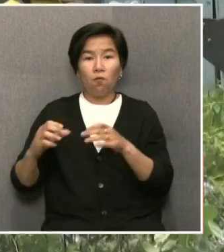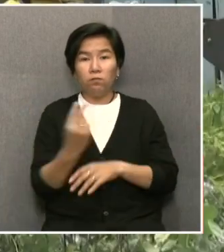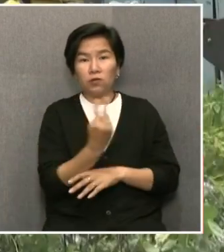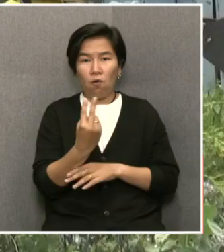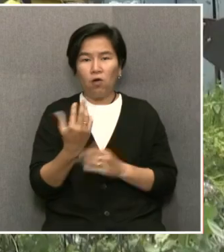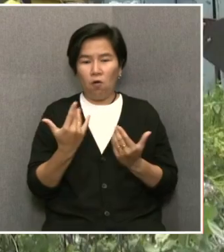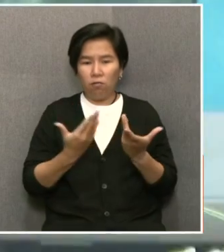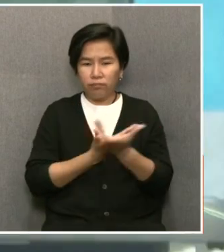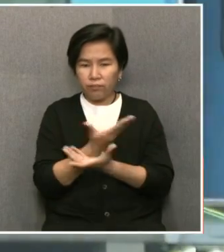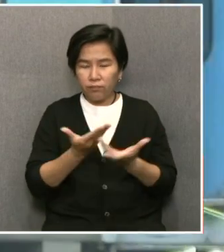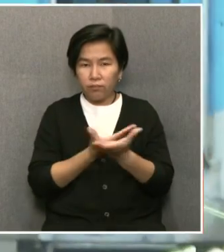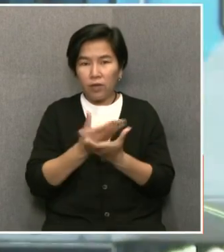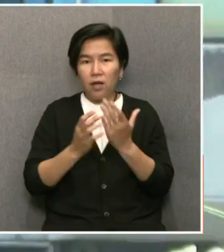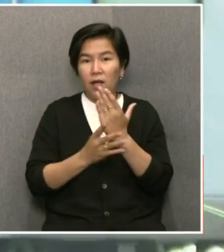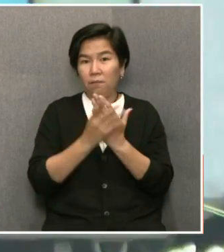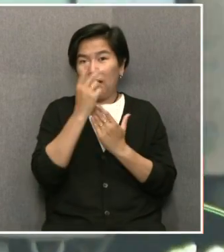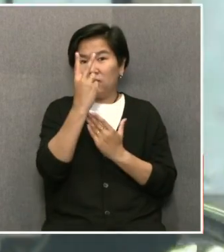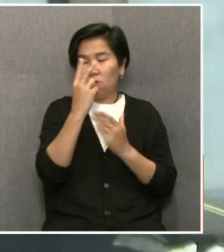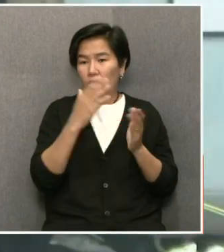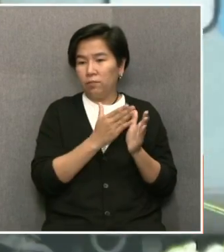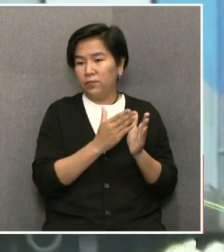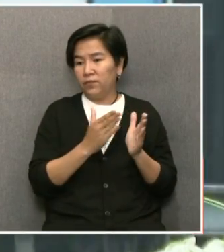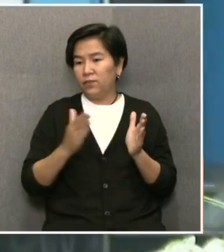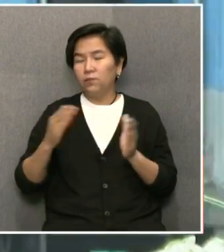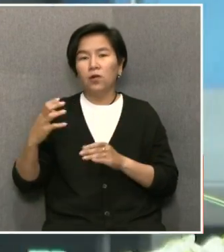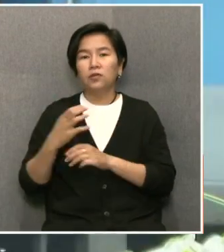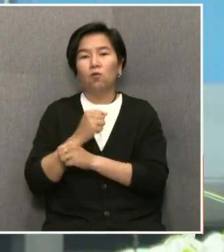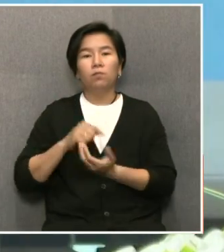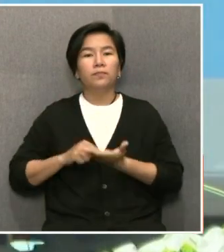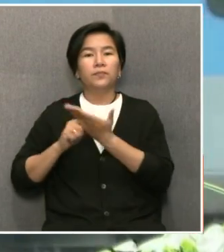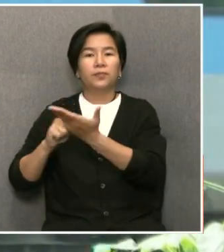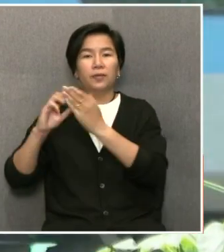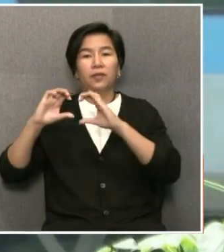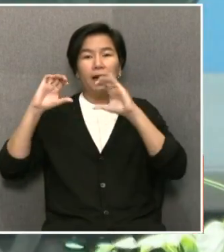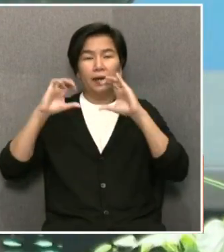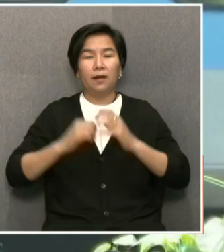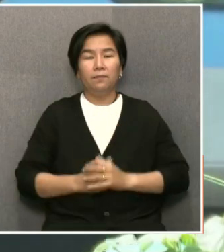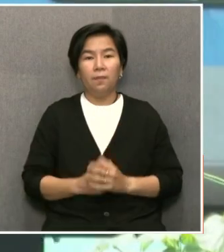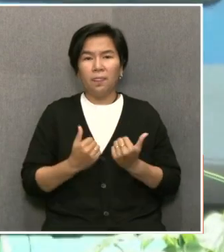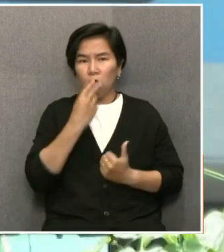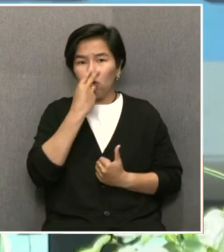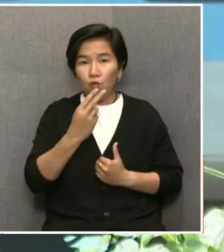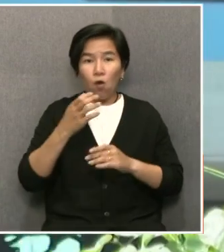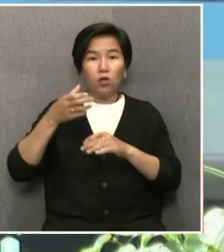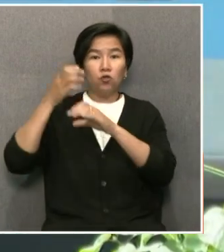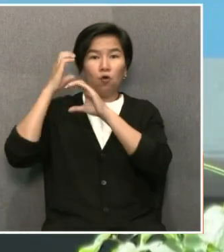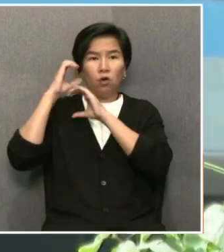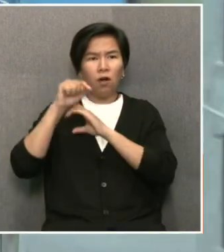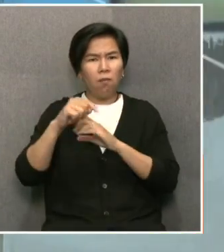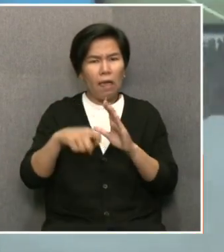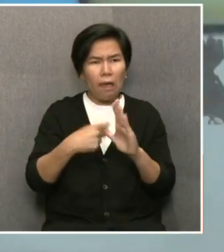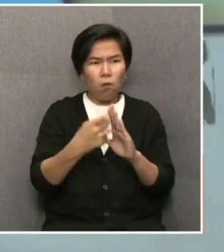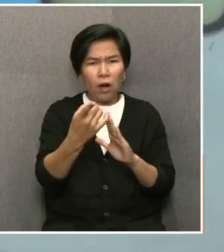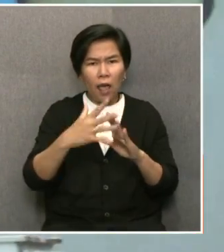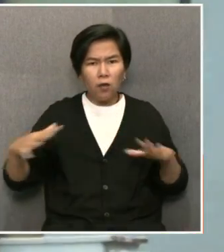สวนภายใน 2สัปดาห์แล้วก็เสนอต่อรัฐบาลอินเดียต่อไปครับย้อนกลับไปดูเหตุการณ์นี้ให้ชัดๆกันหน่อยนะครับว่าจริงๆมันเกิดอะไรขึ้นกัน